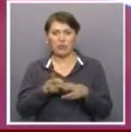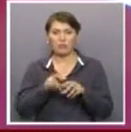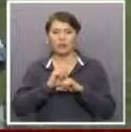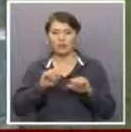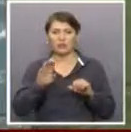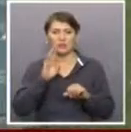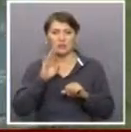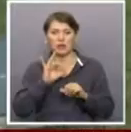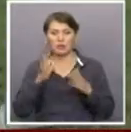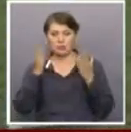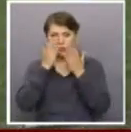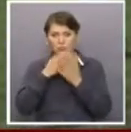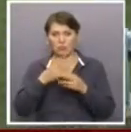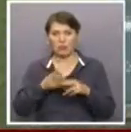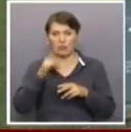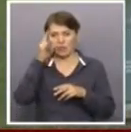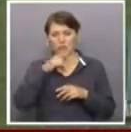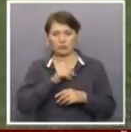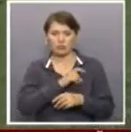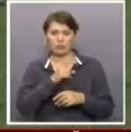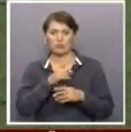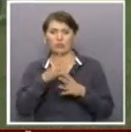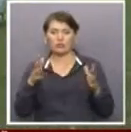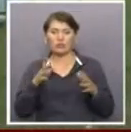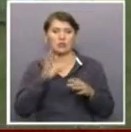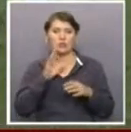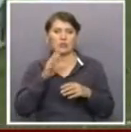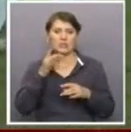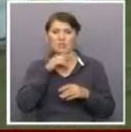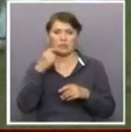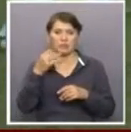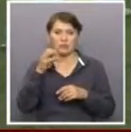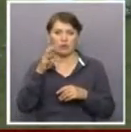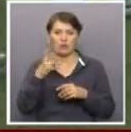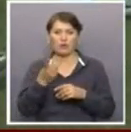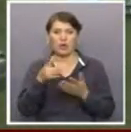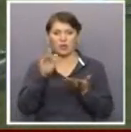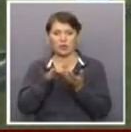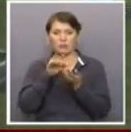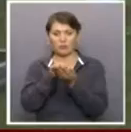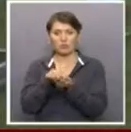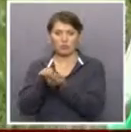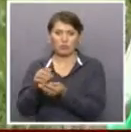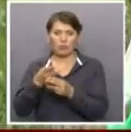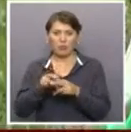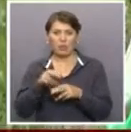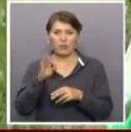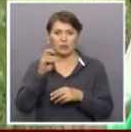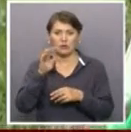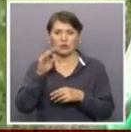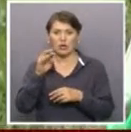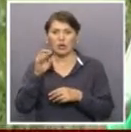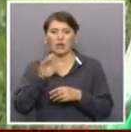рухына Құран бағыштады. Қазақтың қайсар қыздары Ресейдің Псков облысының қос қаласында жерленген. Онда Мәншүк пен Әлияның портреті